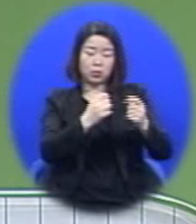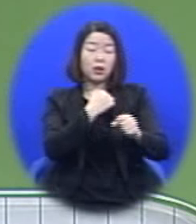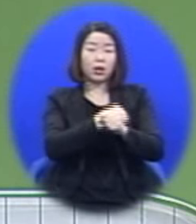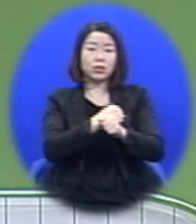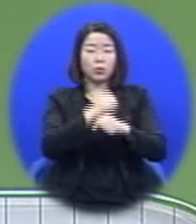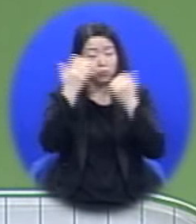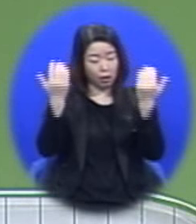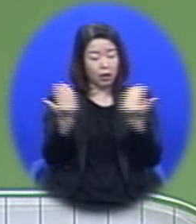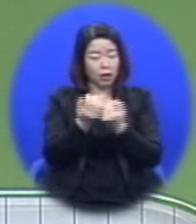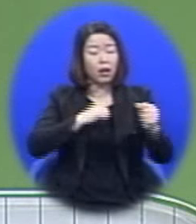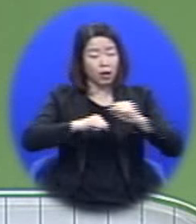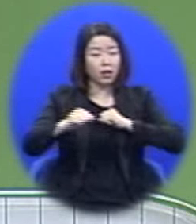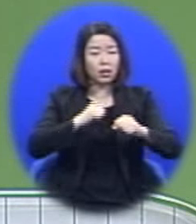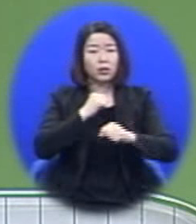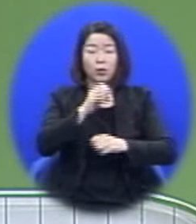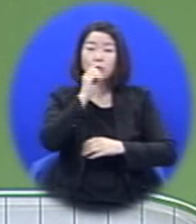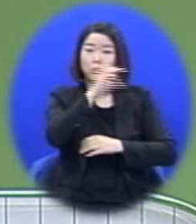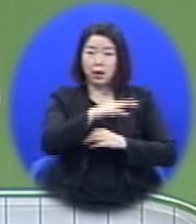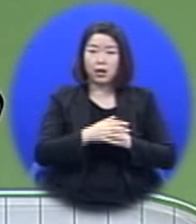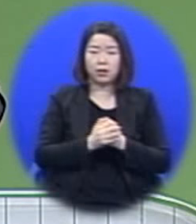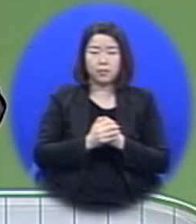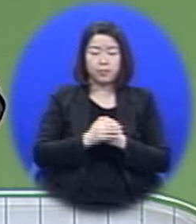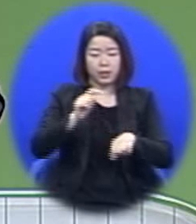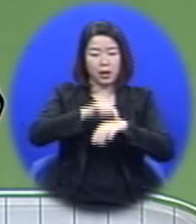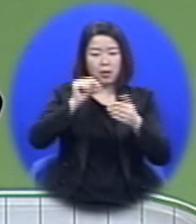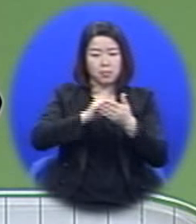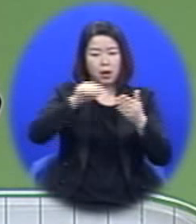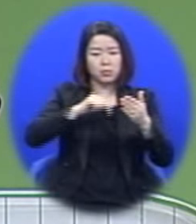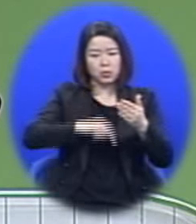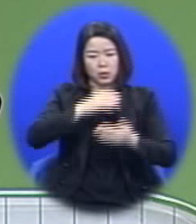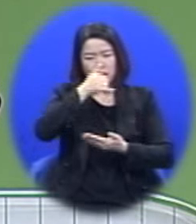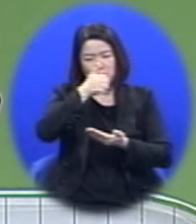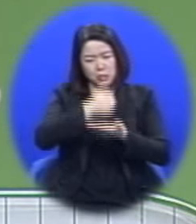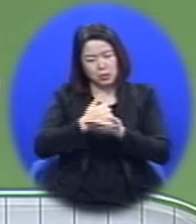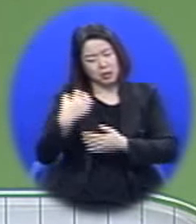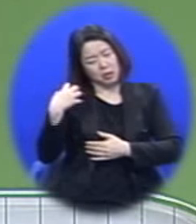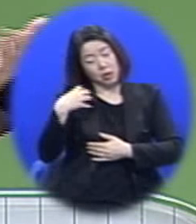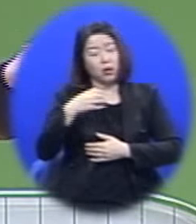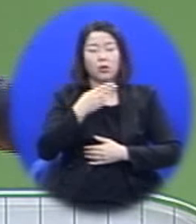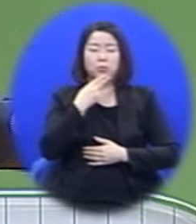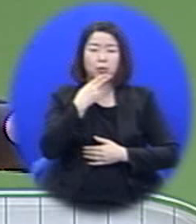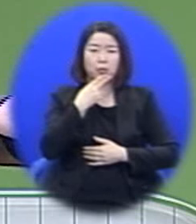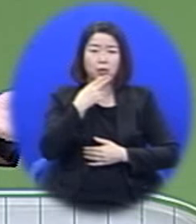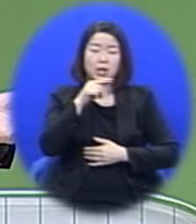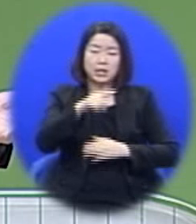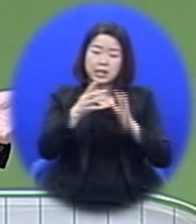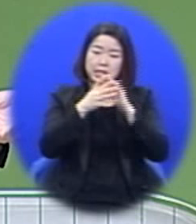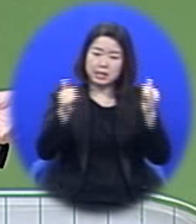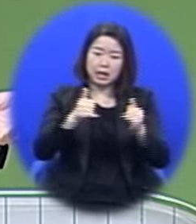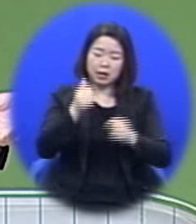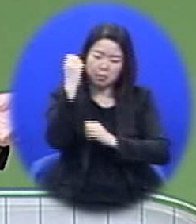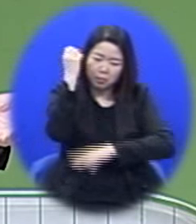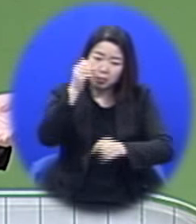이야기해요. 마음에 가책이 없어요. 그게 사람의 본능인데